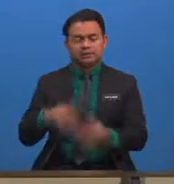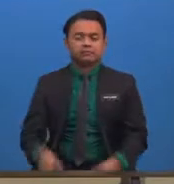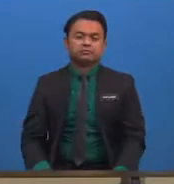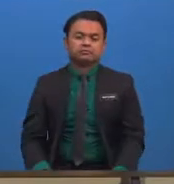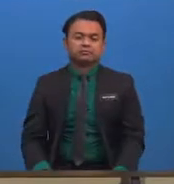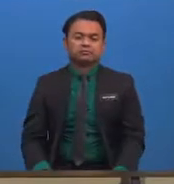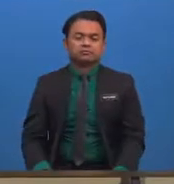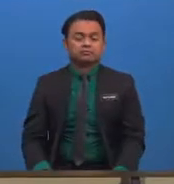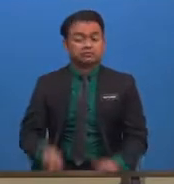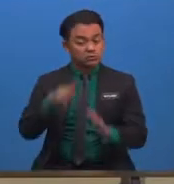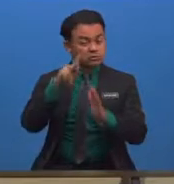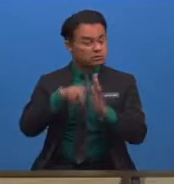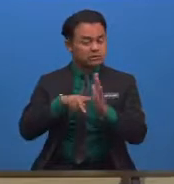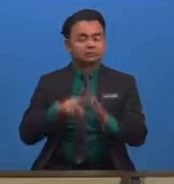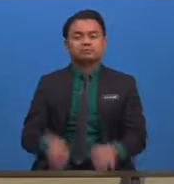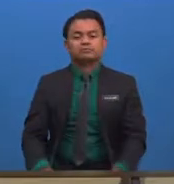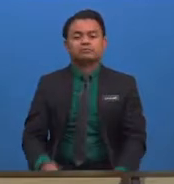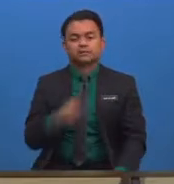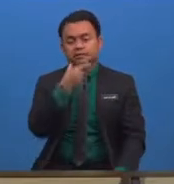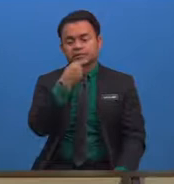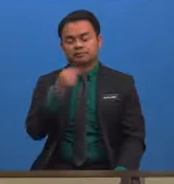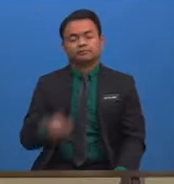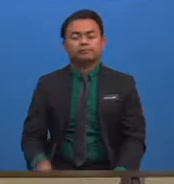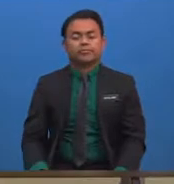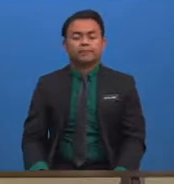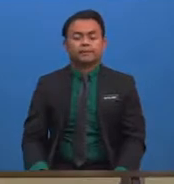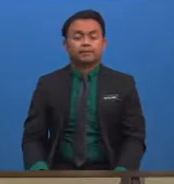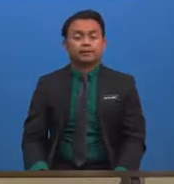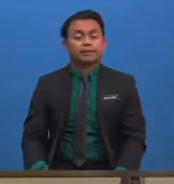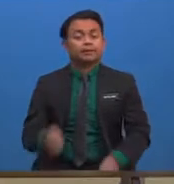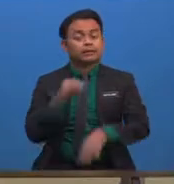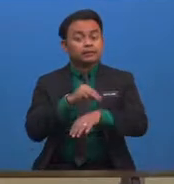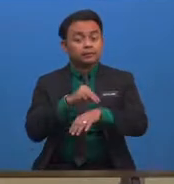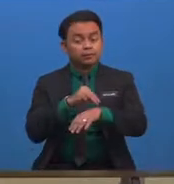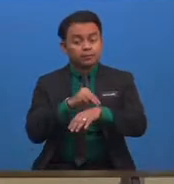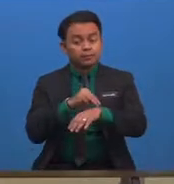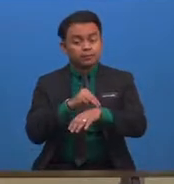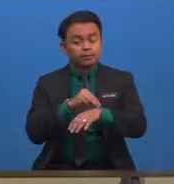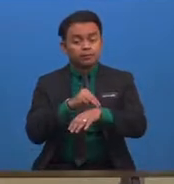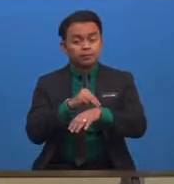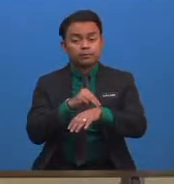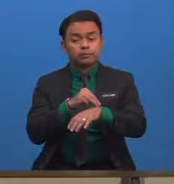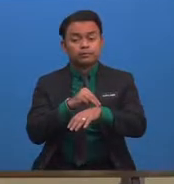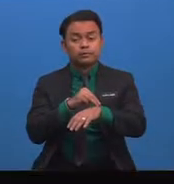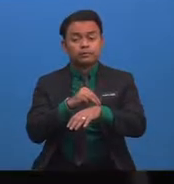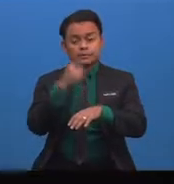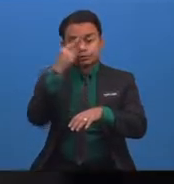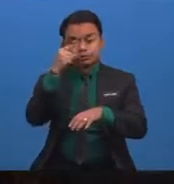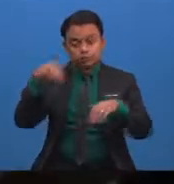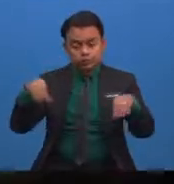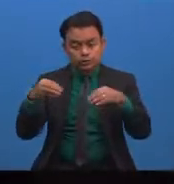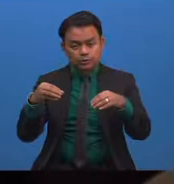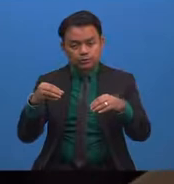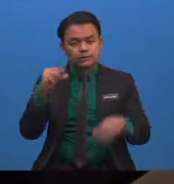itu, tempoh mencelur tauge adalah sangat singkat, iaitu hanya 30 saat. Masukkan